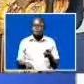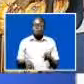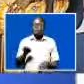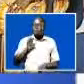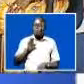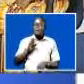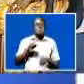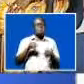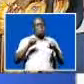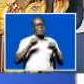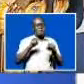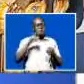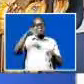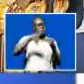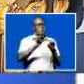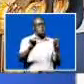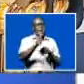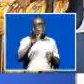mwanamke akinuka hamtaki kumpigia kura.